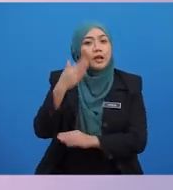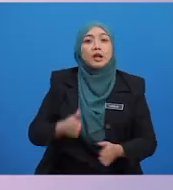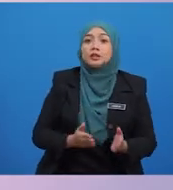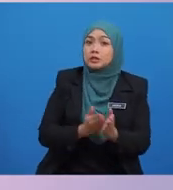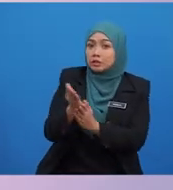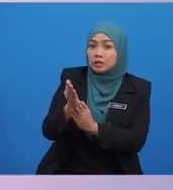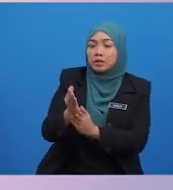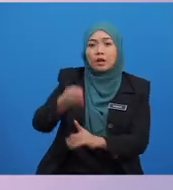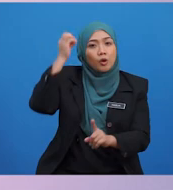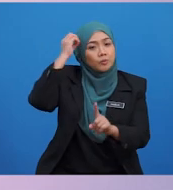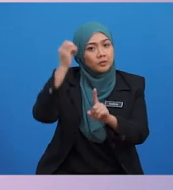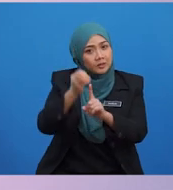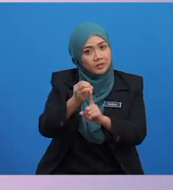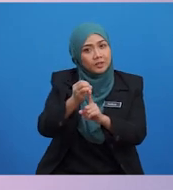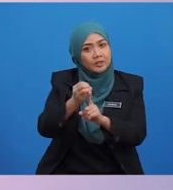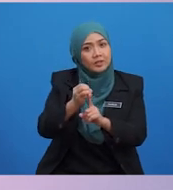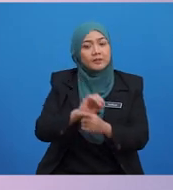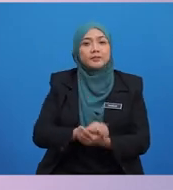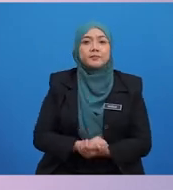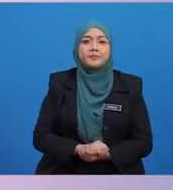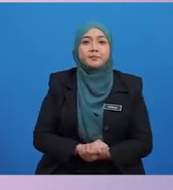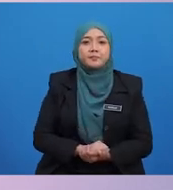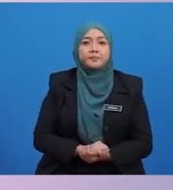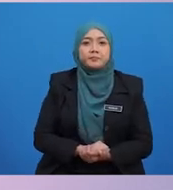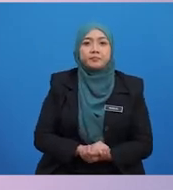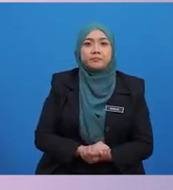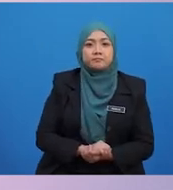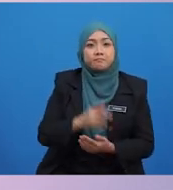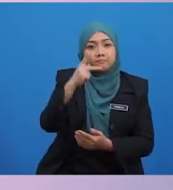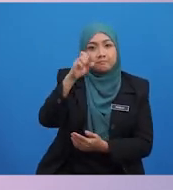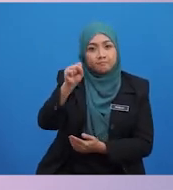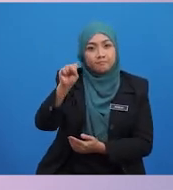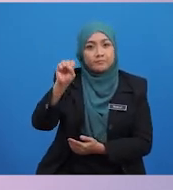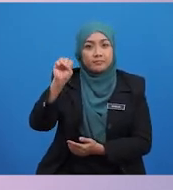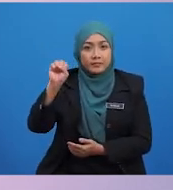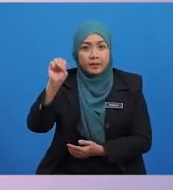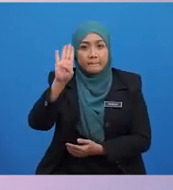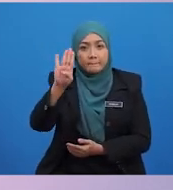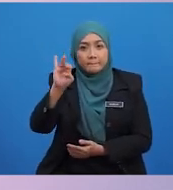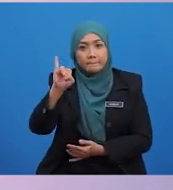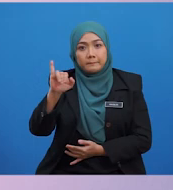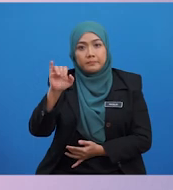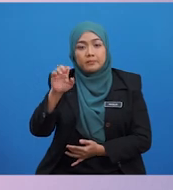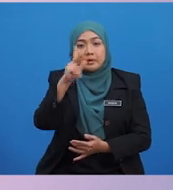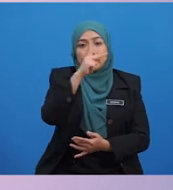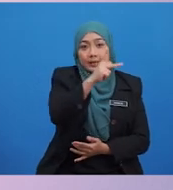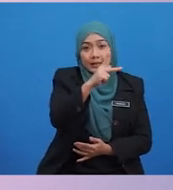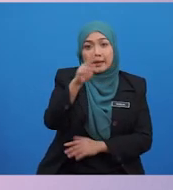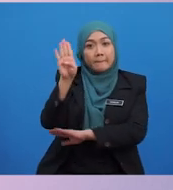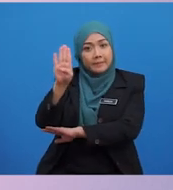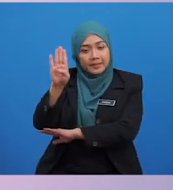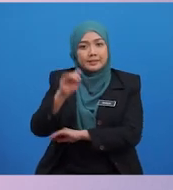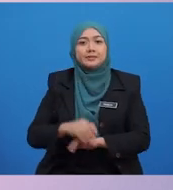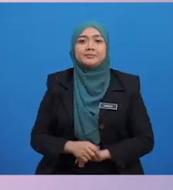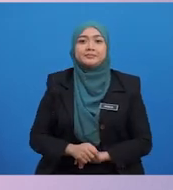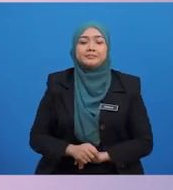mpgt2 Hai apel yang dimasukkan dengan indikatif MB GT